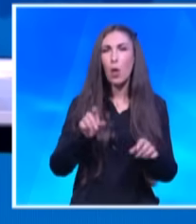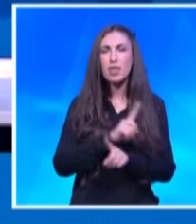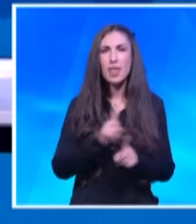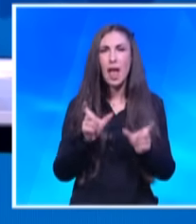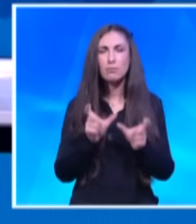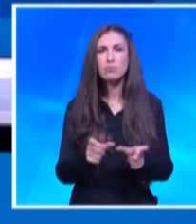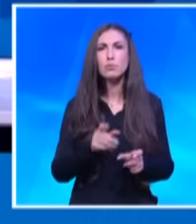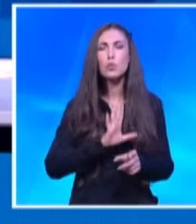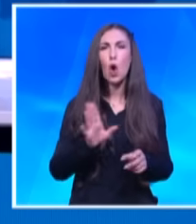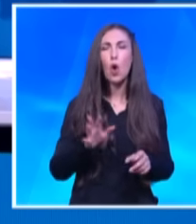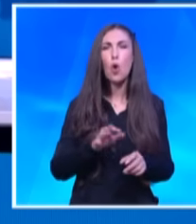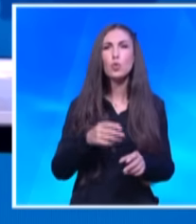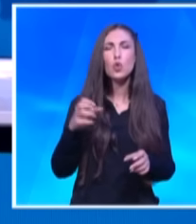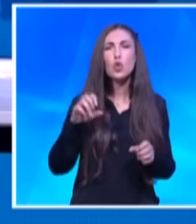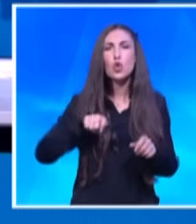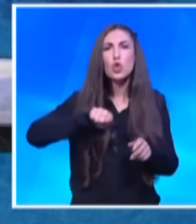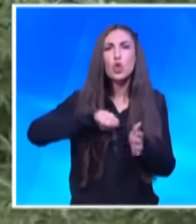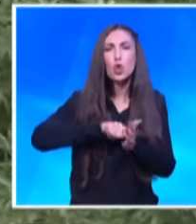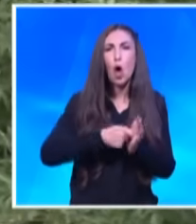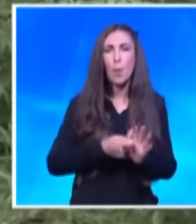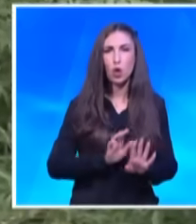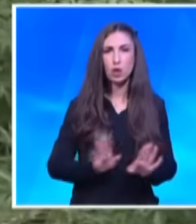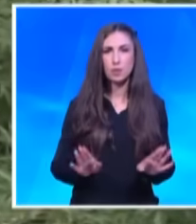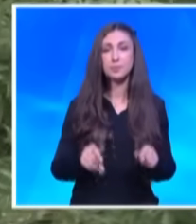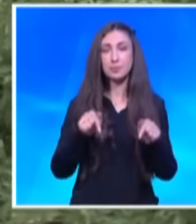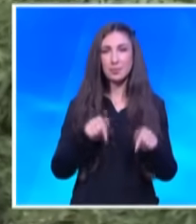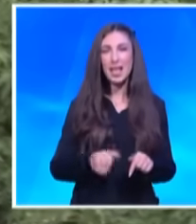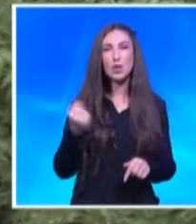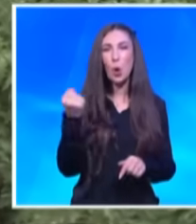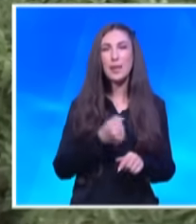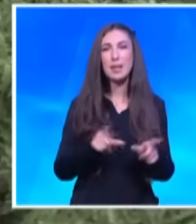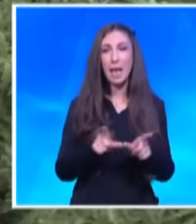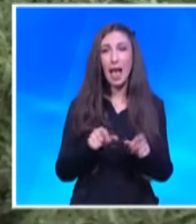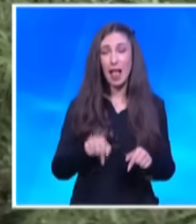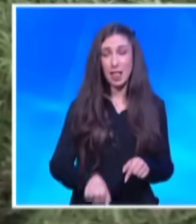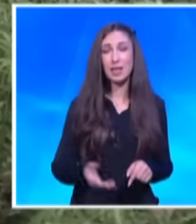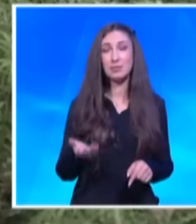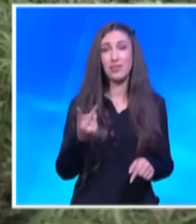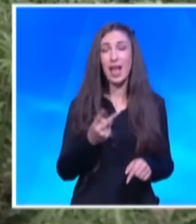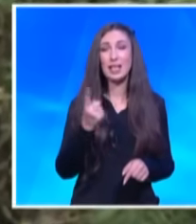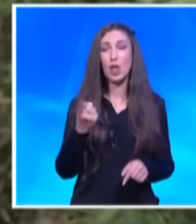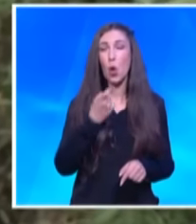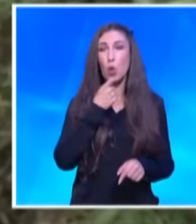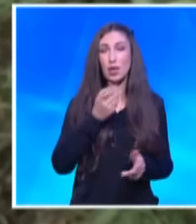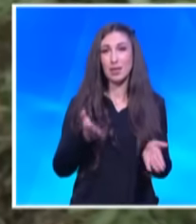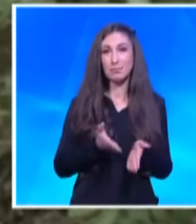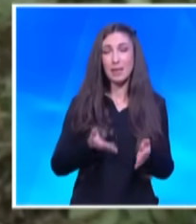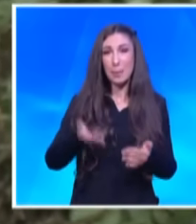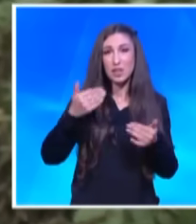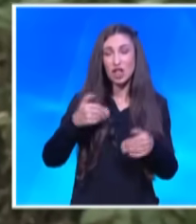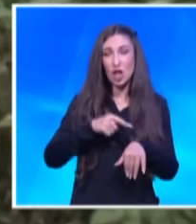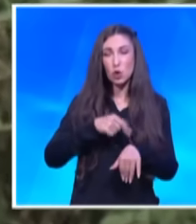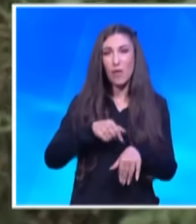била подлагана на системен тормоз. Днес убитата Микаела навършва 21 години. Часове преди това